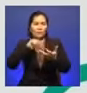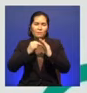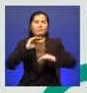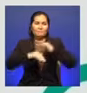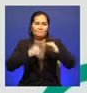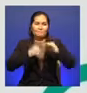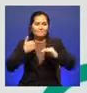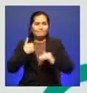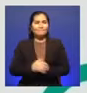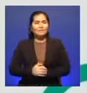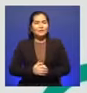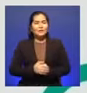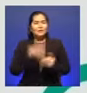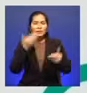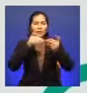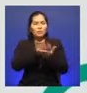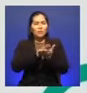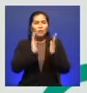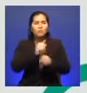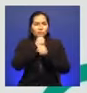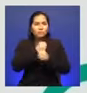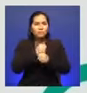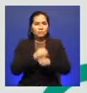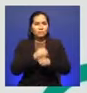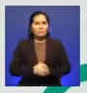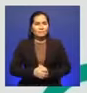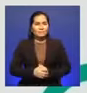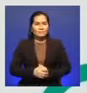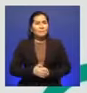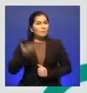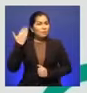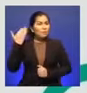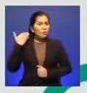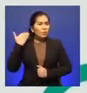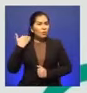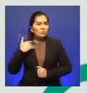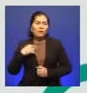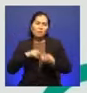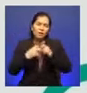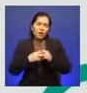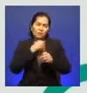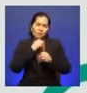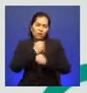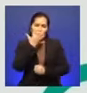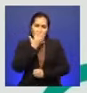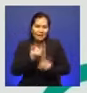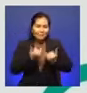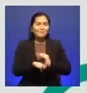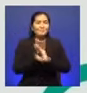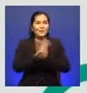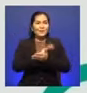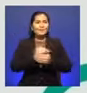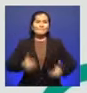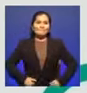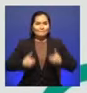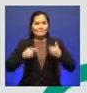นักเรียนโรงเรียนผู้สูงอายุนะครับก็ปัจจุบันก็จากผู้ป่วยจากผู้สูงอายุที่มีภาวะซึมเศร้าปัจจุบันก็สามารถที่จะใช้ดำรงชีวิต